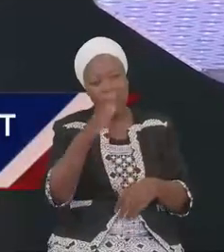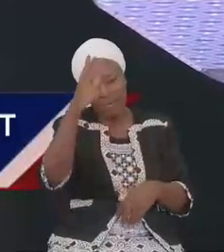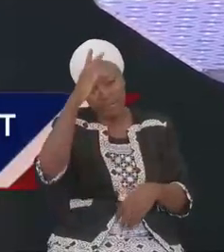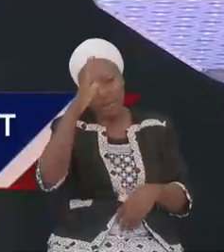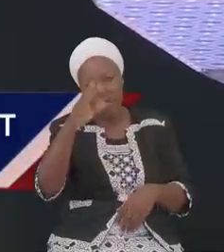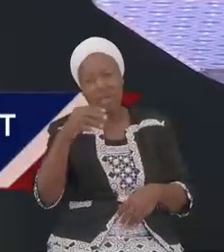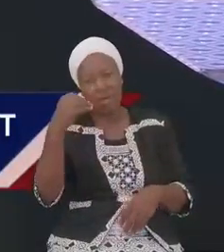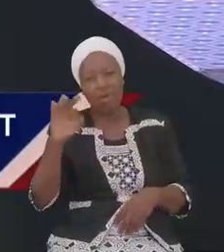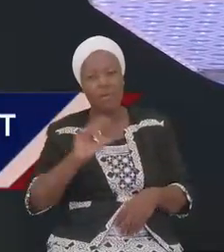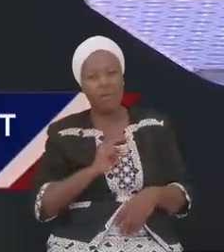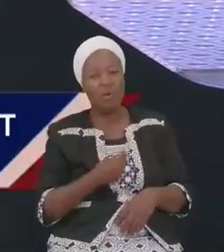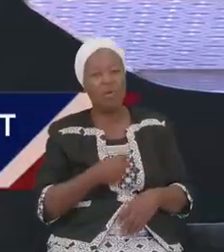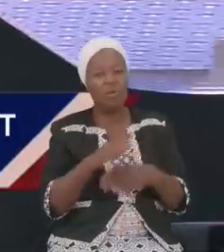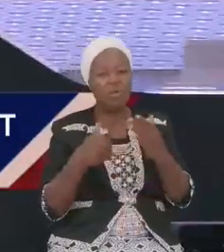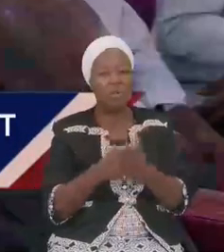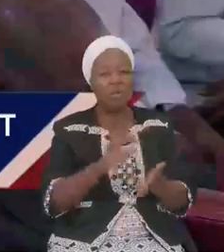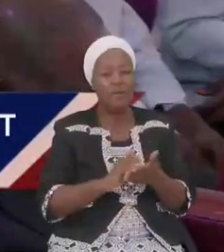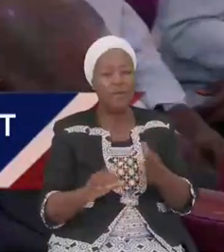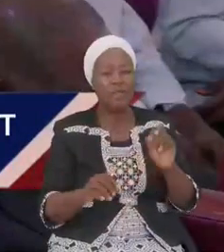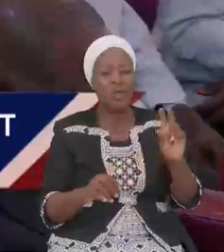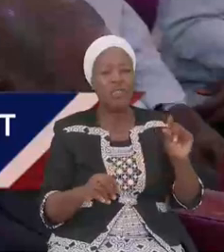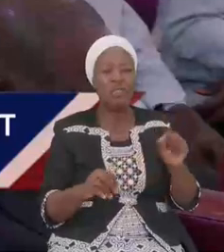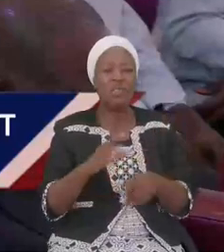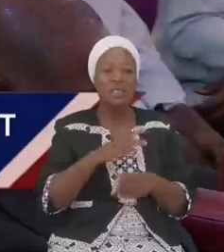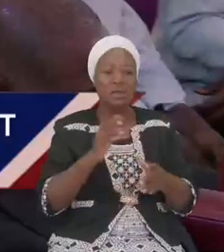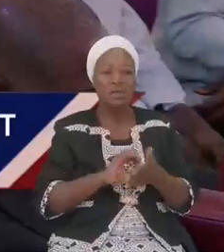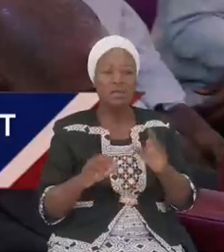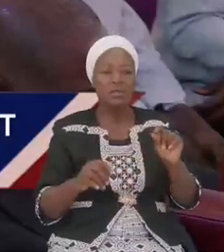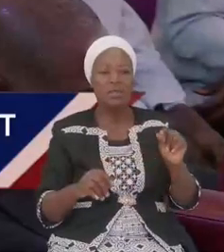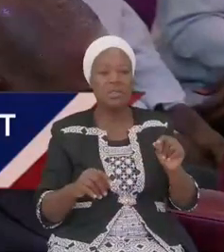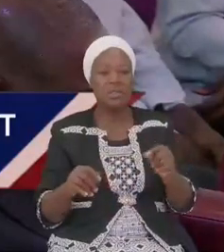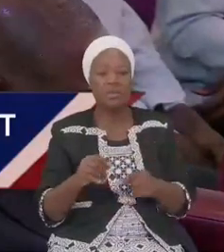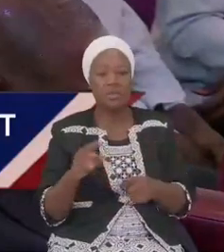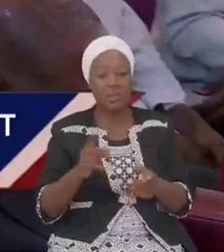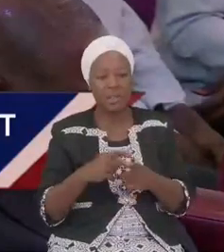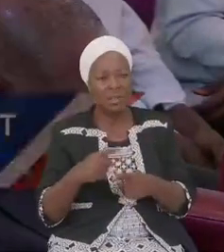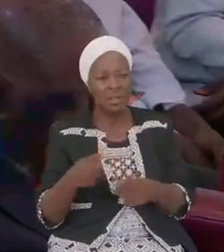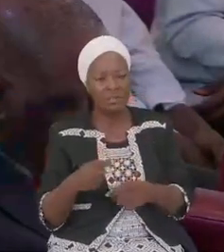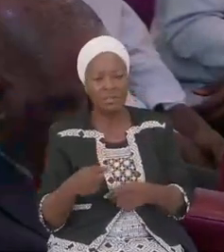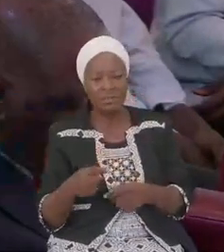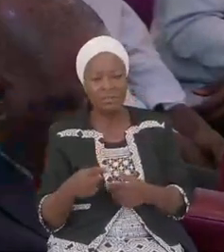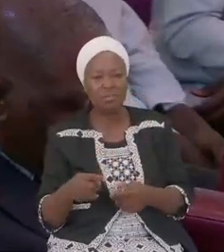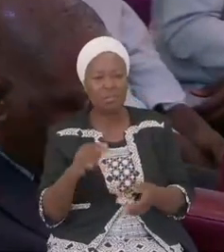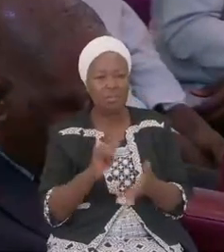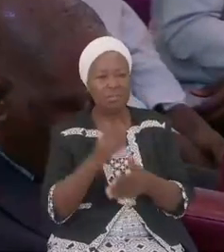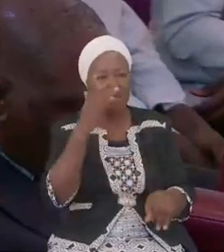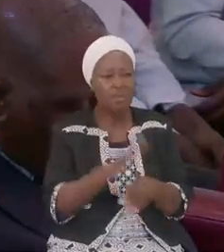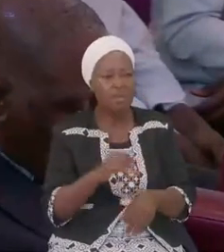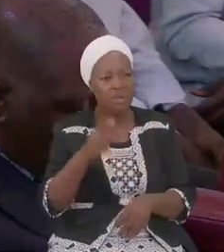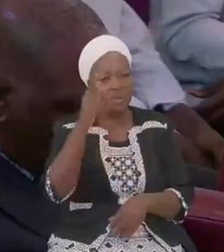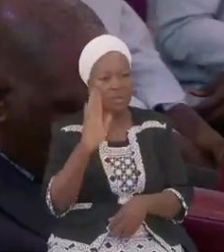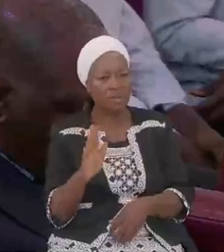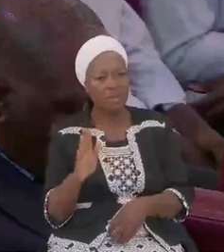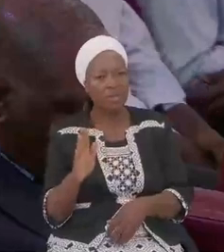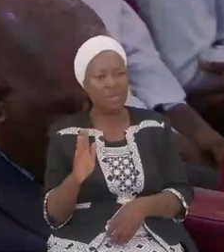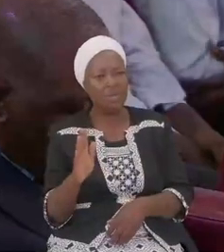écrit, le verset 20 nous dit, il ne douta par incrédulité au sujet de la promesse de